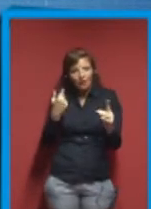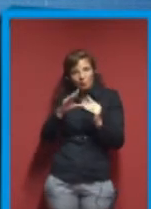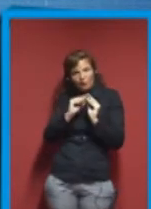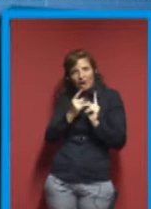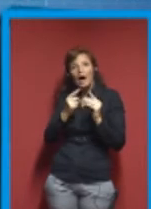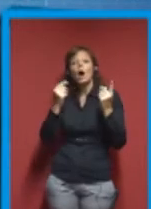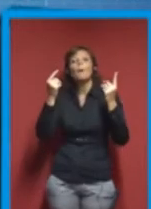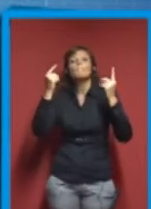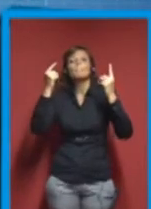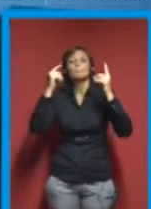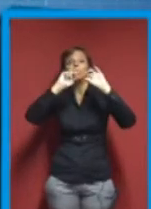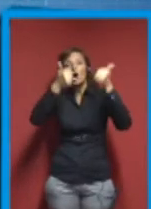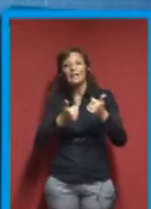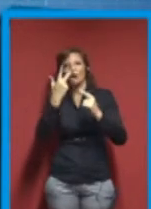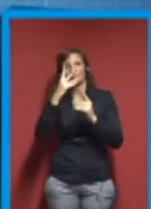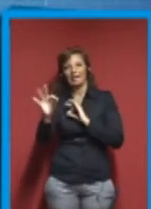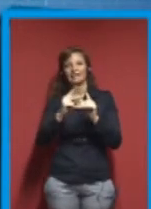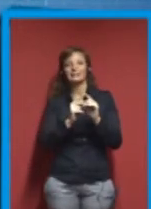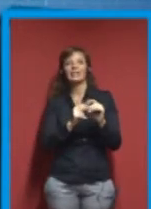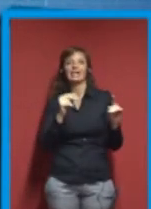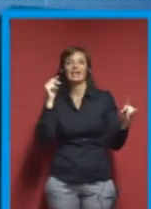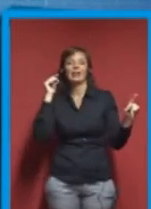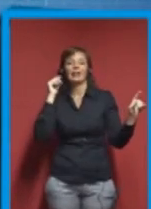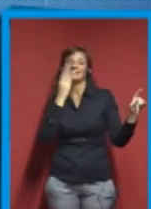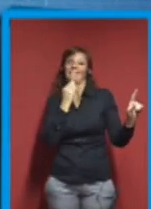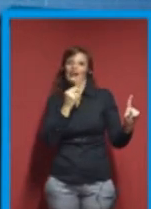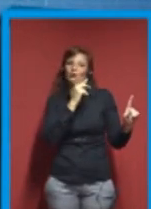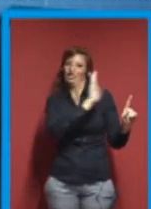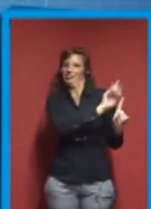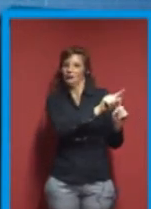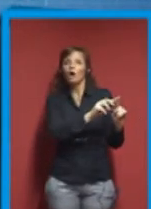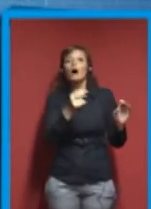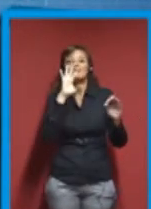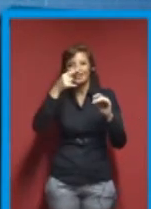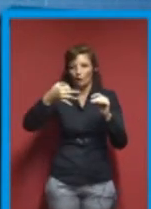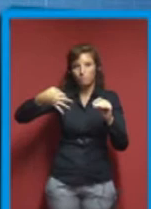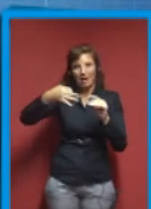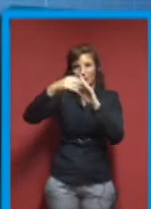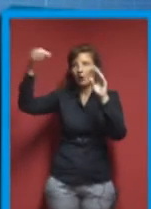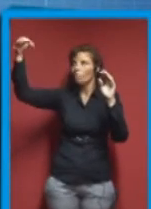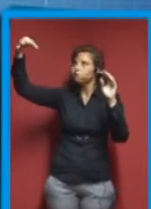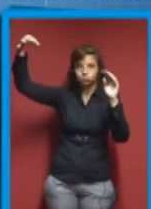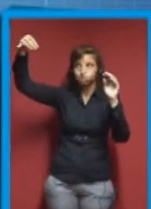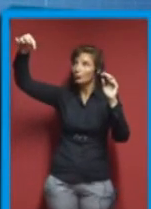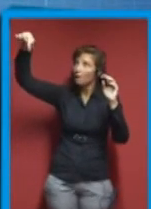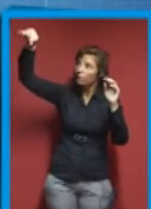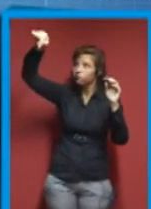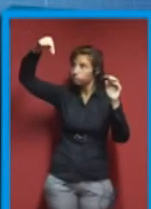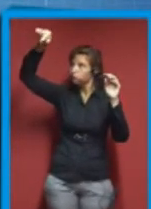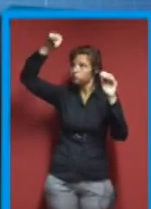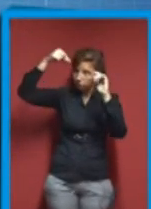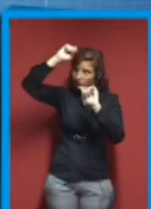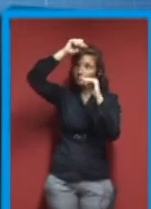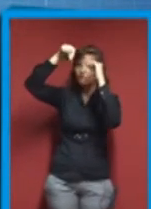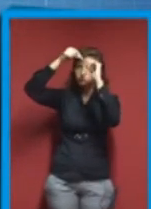San Francisco. E in effetti, se uno va a mettere delle biglie, le biglie riescono a passare attraverso tutta la